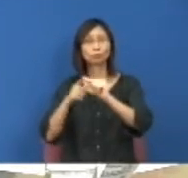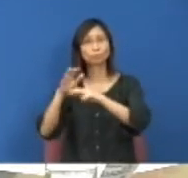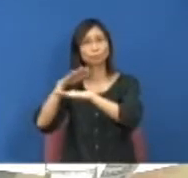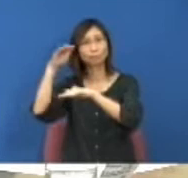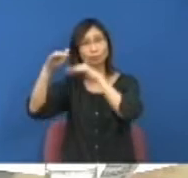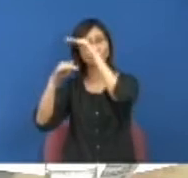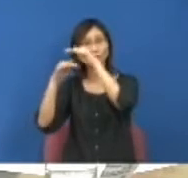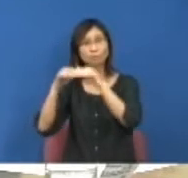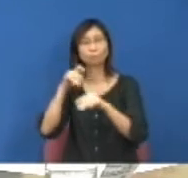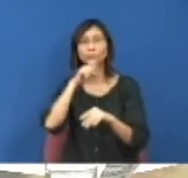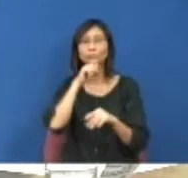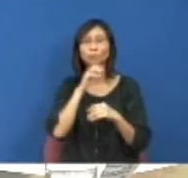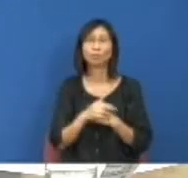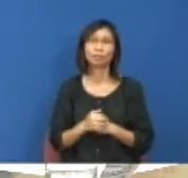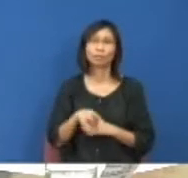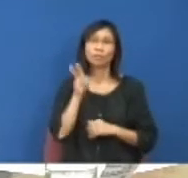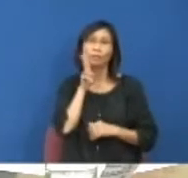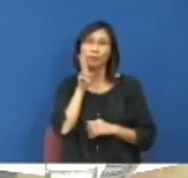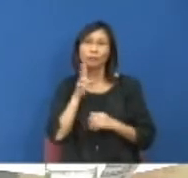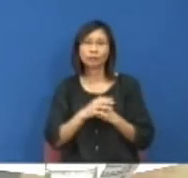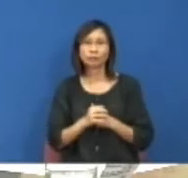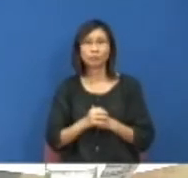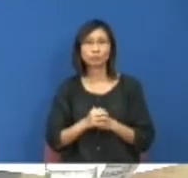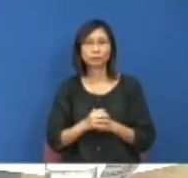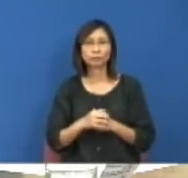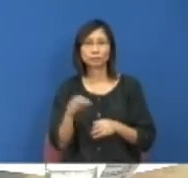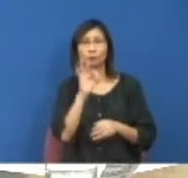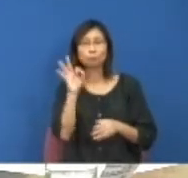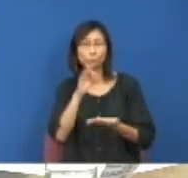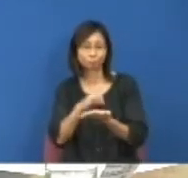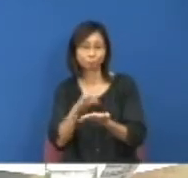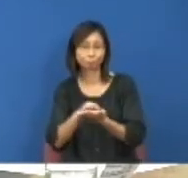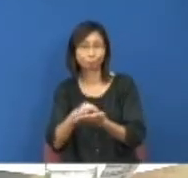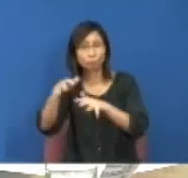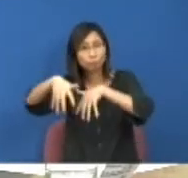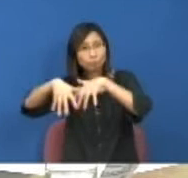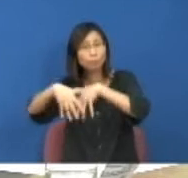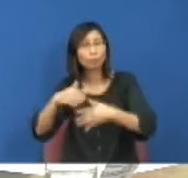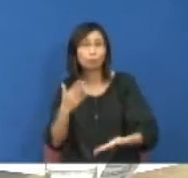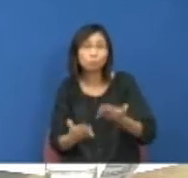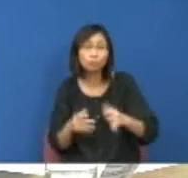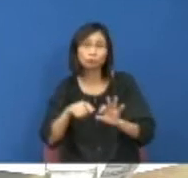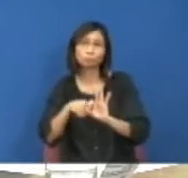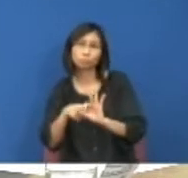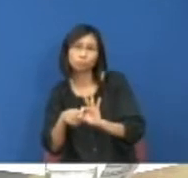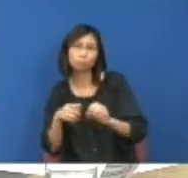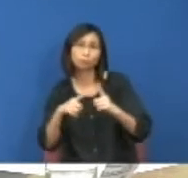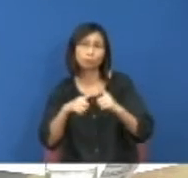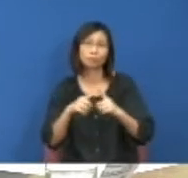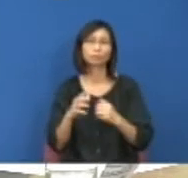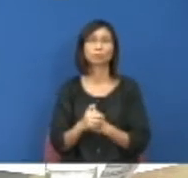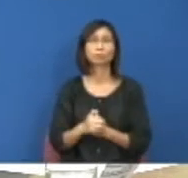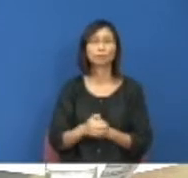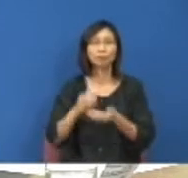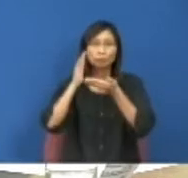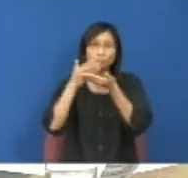人。我譬如間呢個放喺無地嘅農民啦，或者係赤貧者啦，喺城市裏邊嘅，即係所謂 proletarian， 即係就一